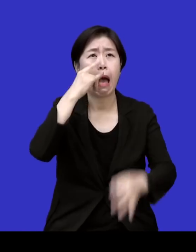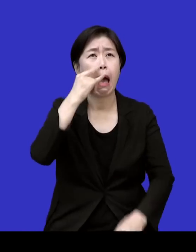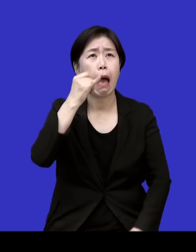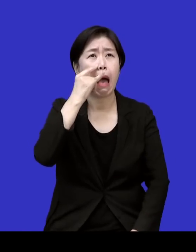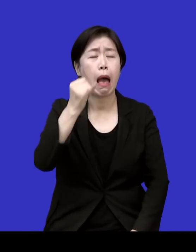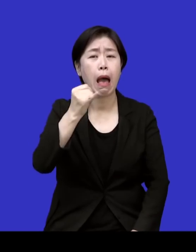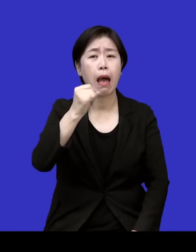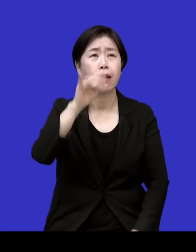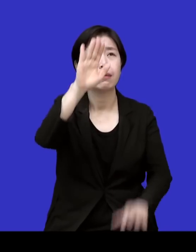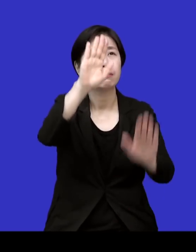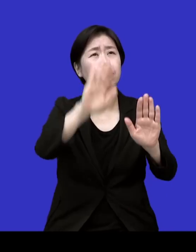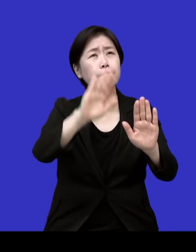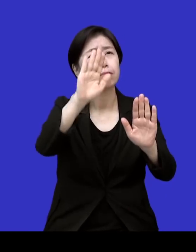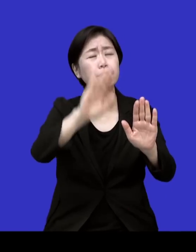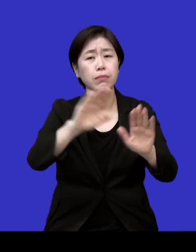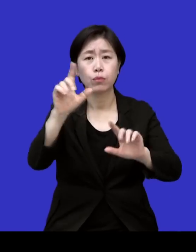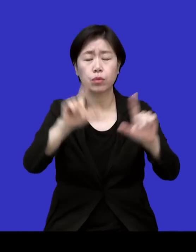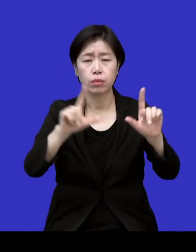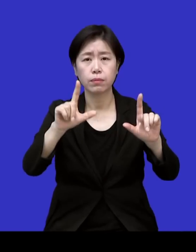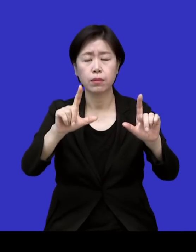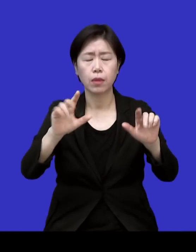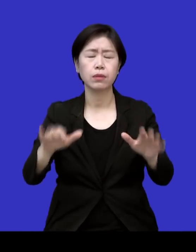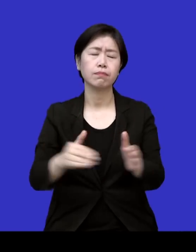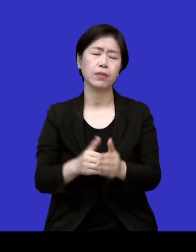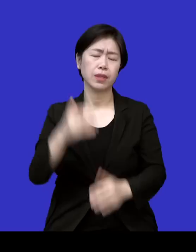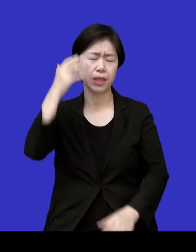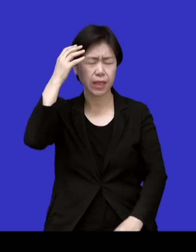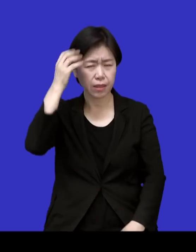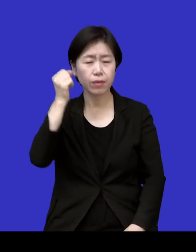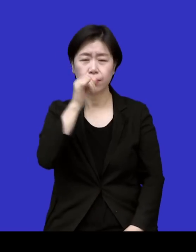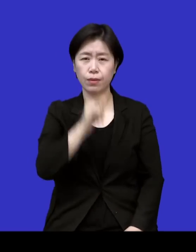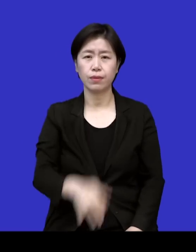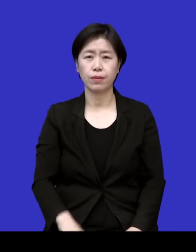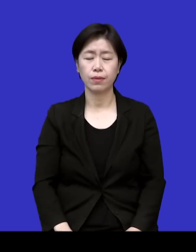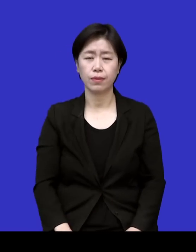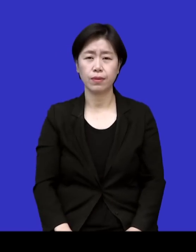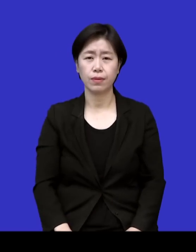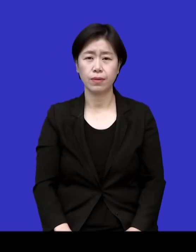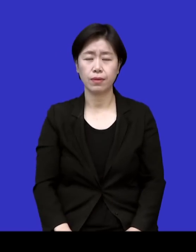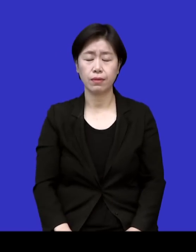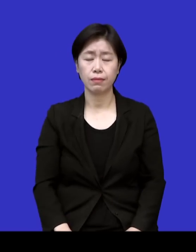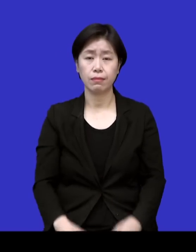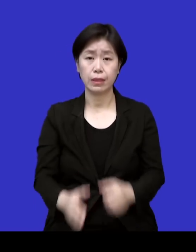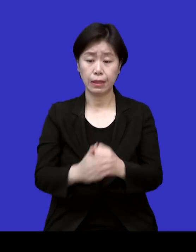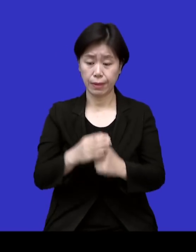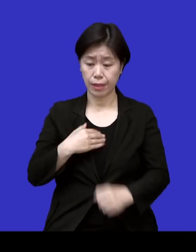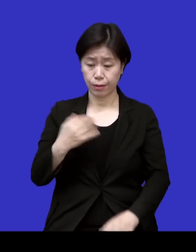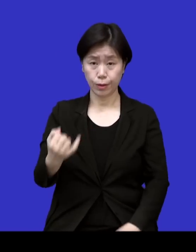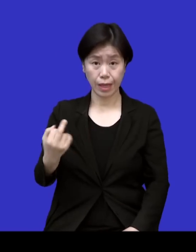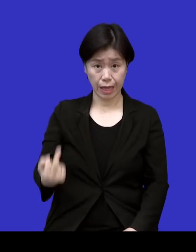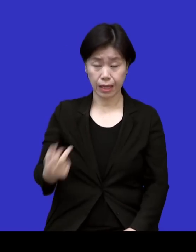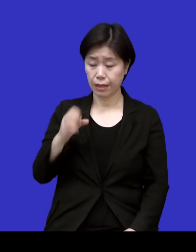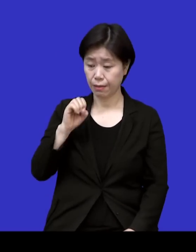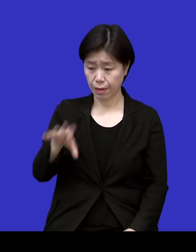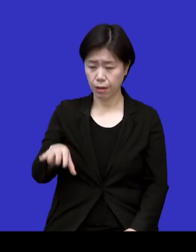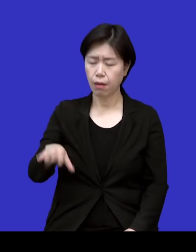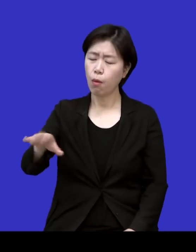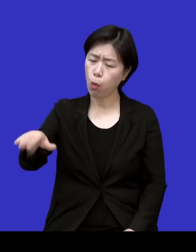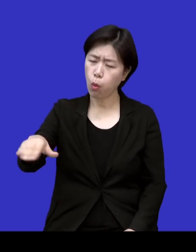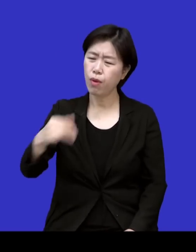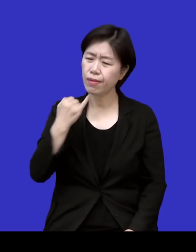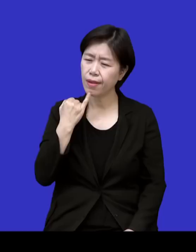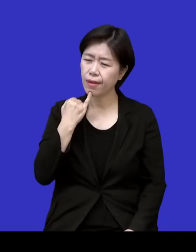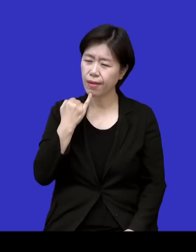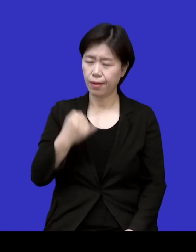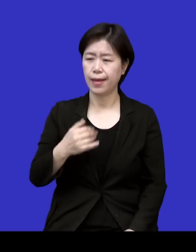근데 그때는 이제 저도 너무 아파서 동생들한테 괜찮아, 내가